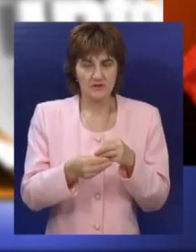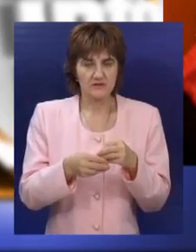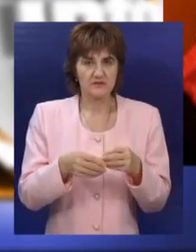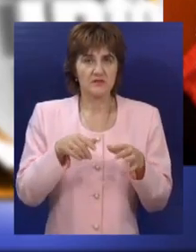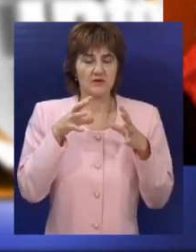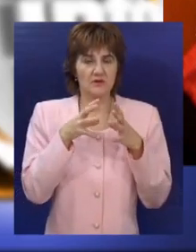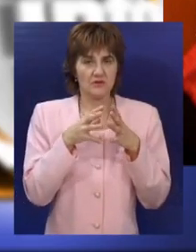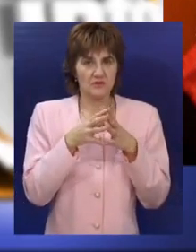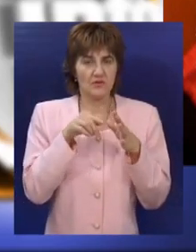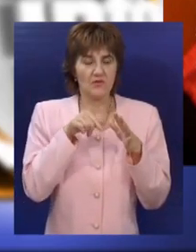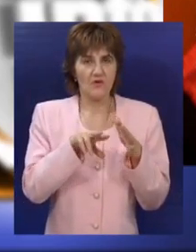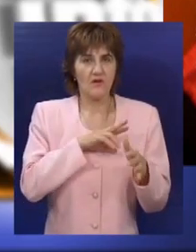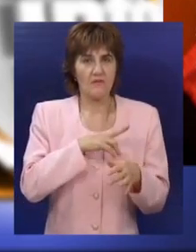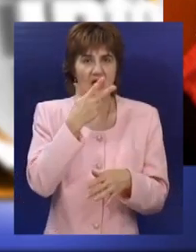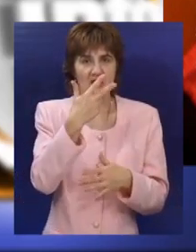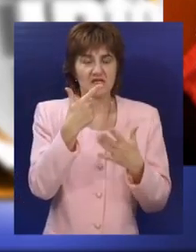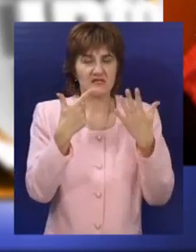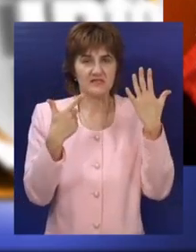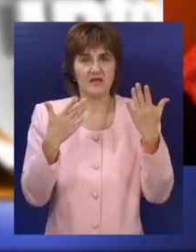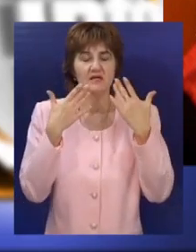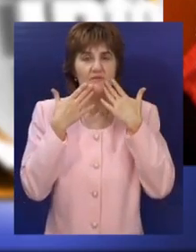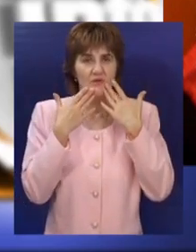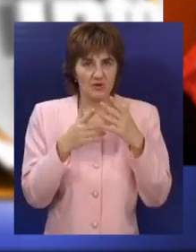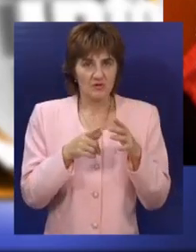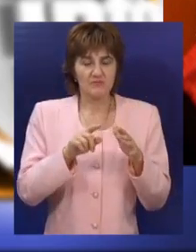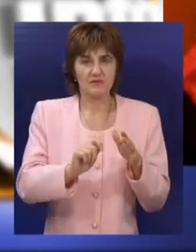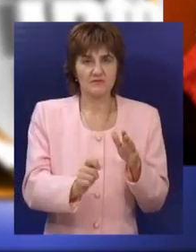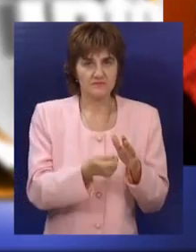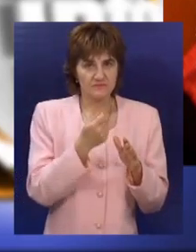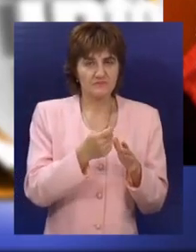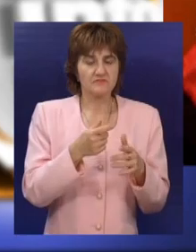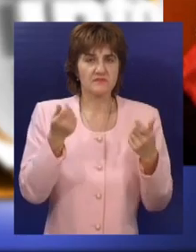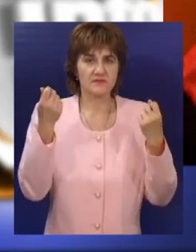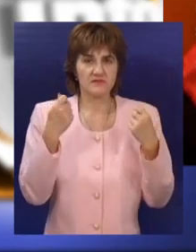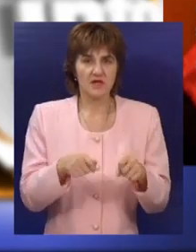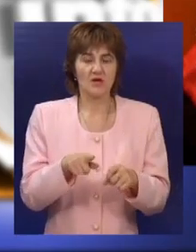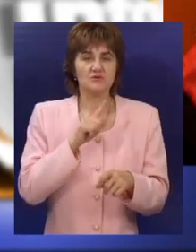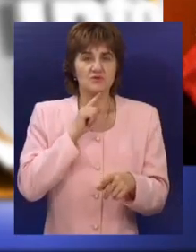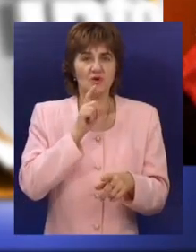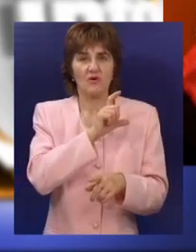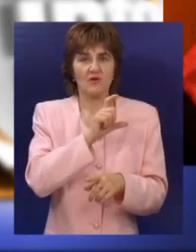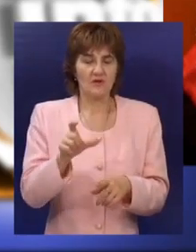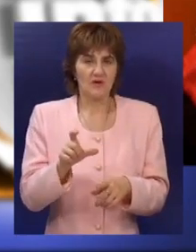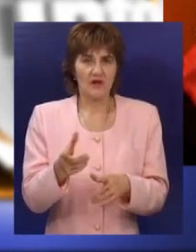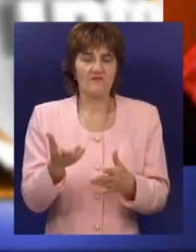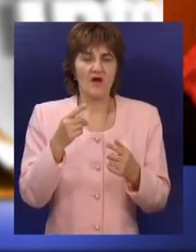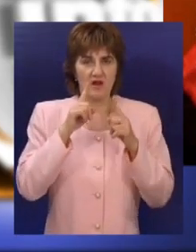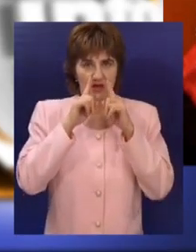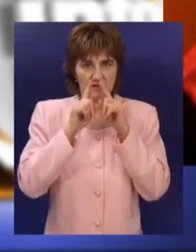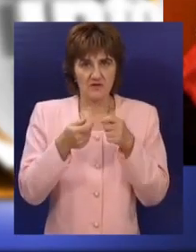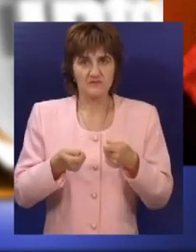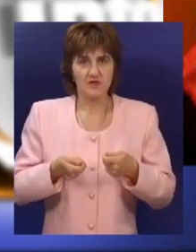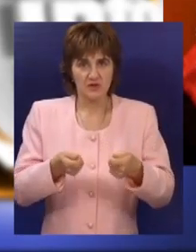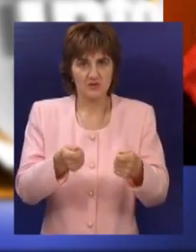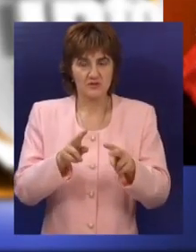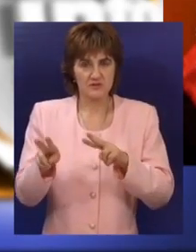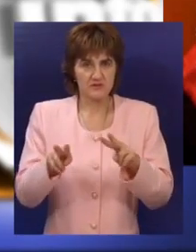Od toga 37 predmeta je rešeno i nasilnici su oglašeni krivi. U tri rešenja žrtva je odustala od